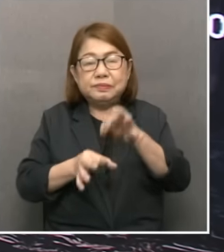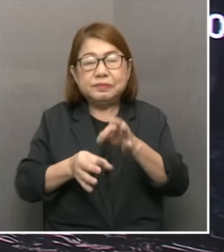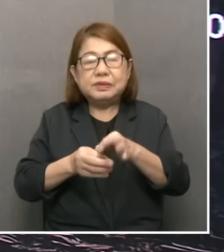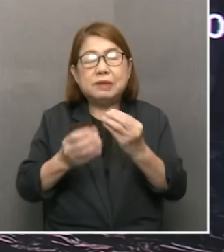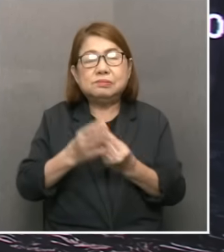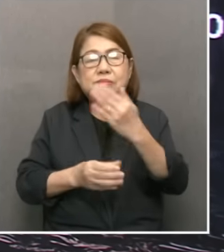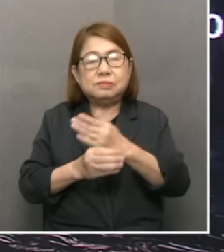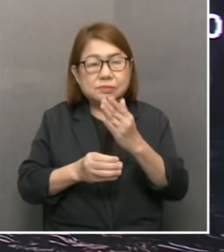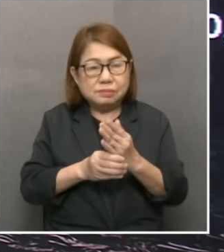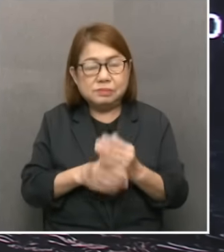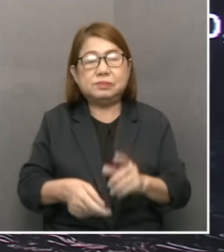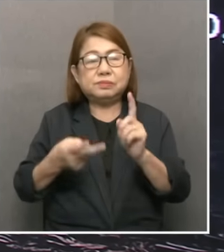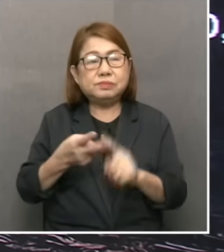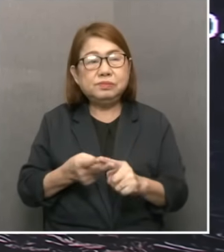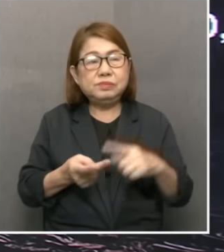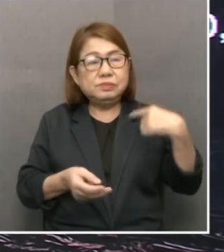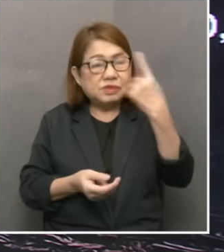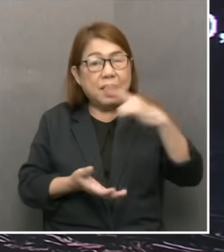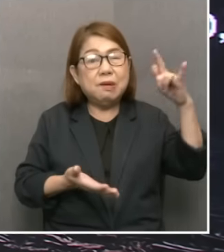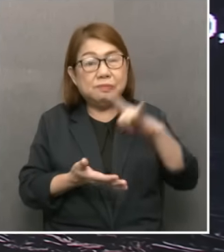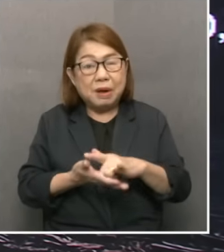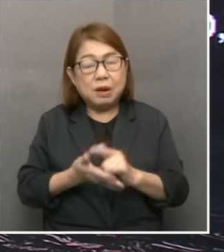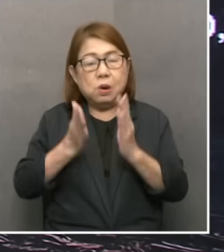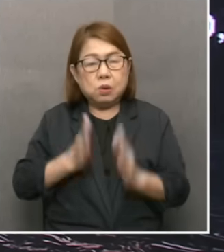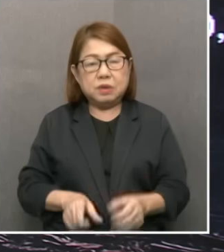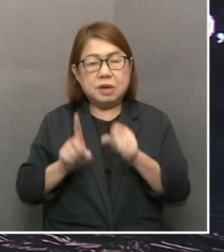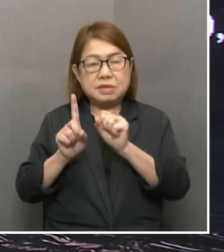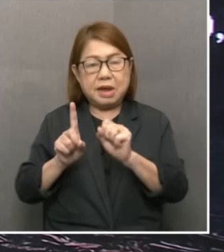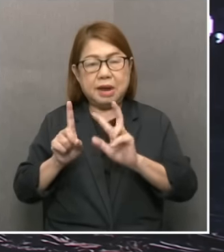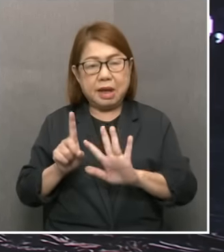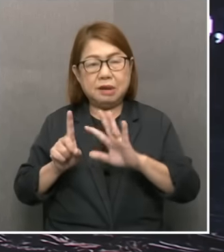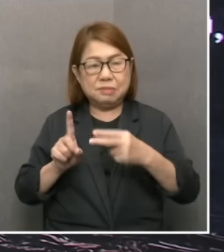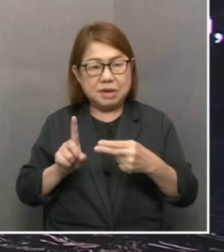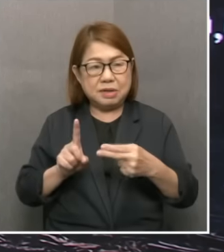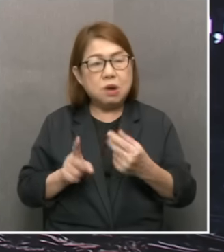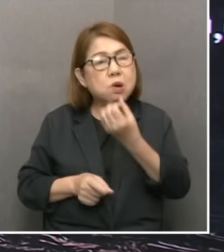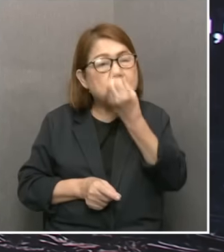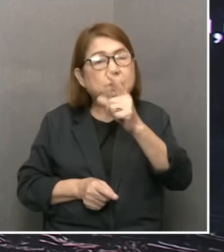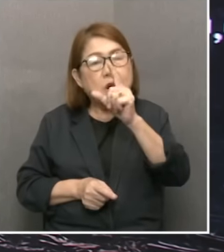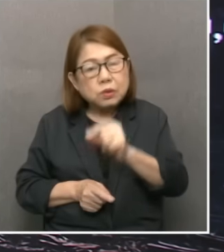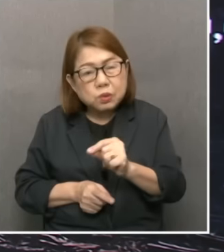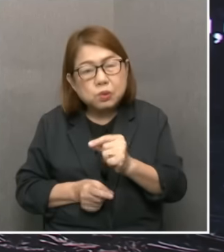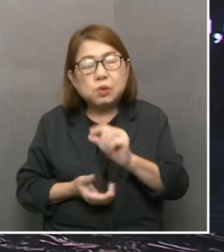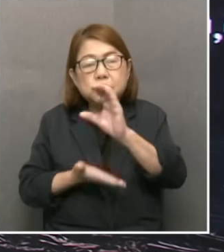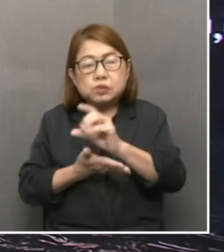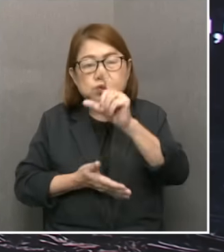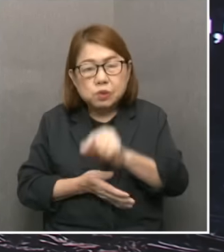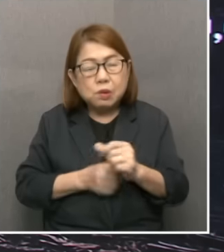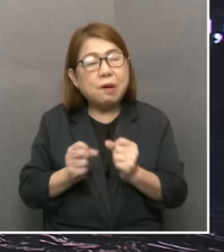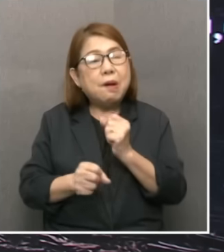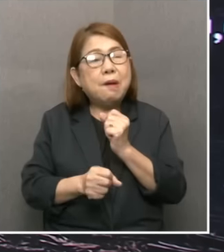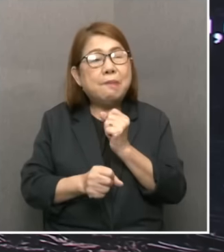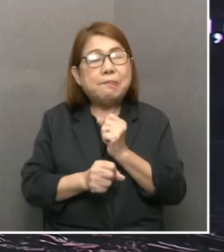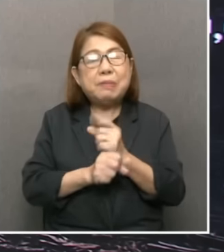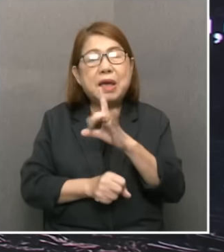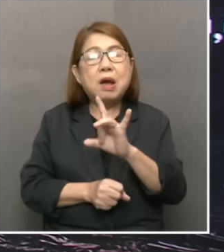อิสราเอลอีกรายละ 150,000บาทดอกเบี้ยแบบลดต้นลดดอกร้อยละ 1ต่อปีปลอดหนี้เงินต้นสูง